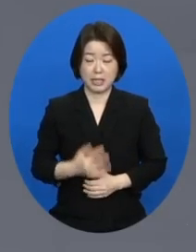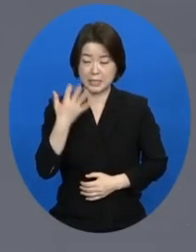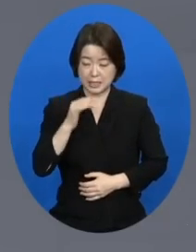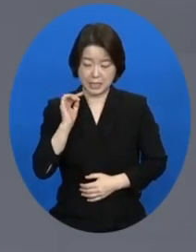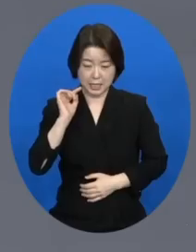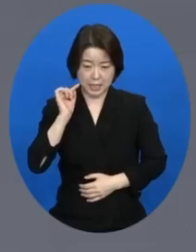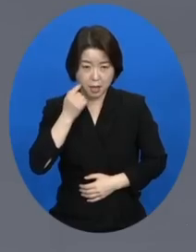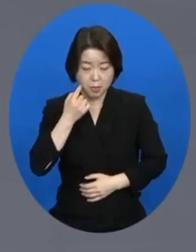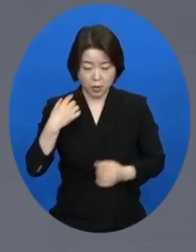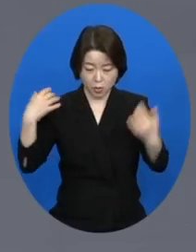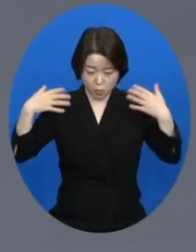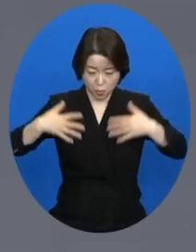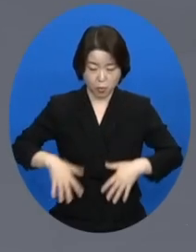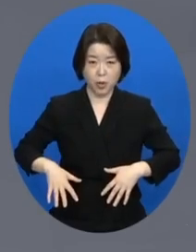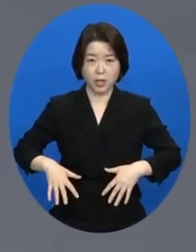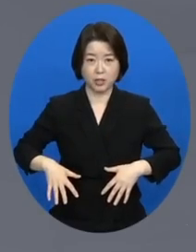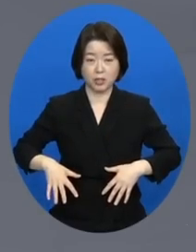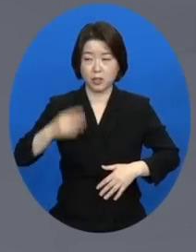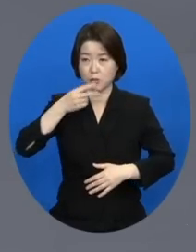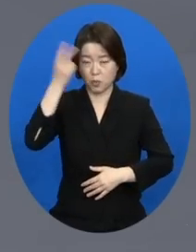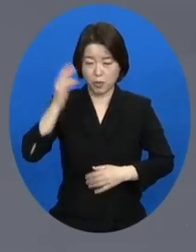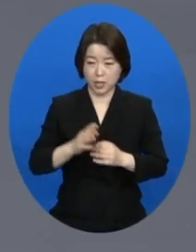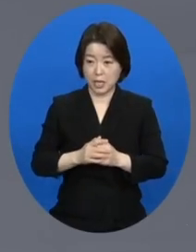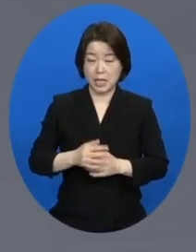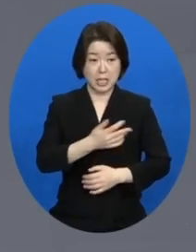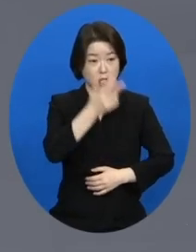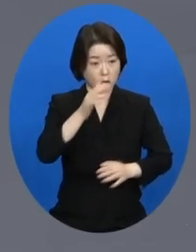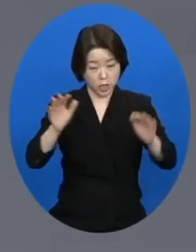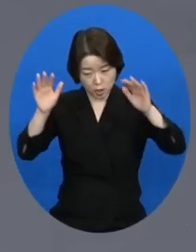요셉, 형들이 절을 하는 꿈을 꾸었던 요셉,